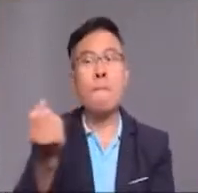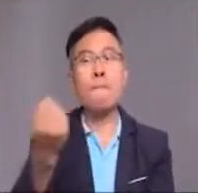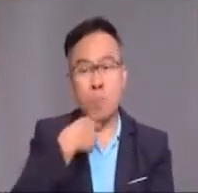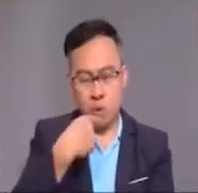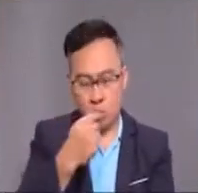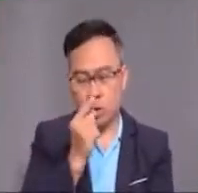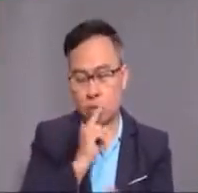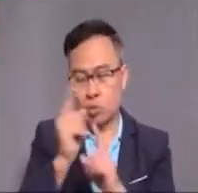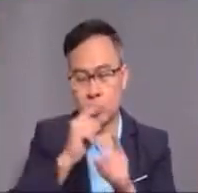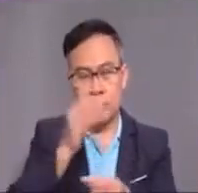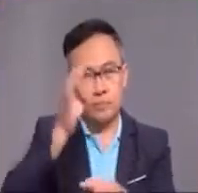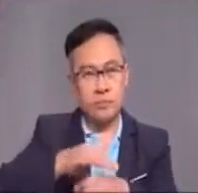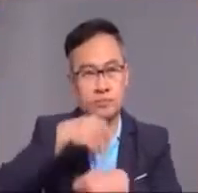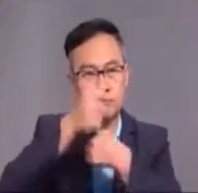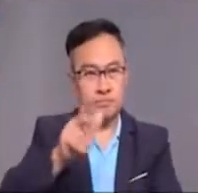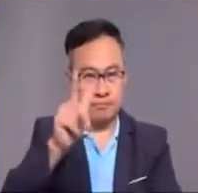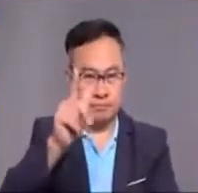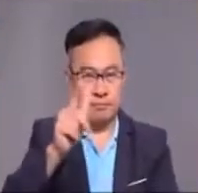ครับ